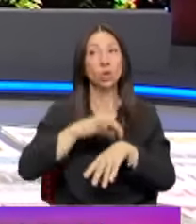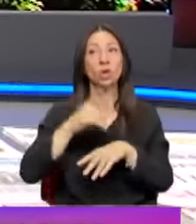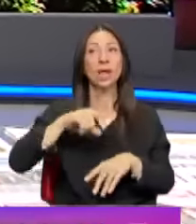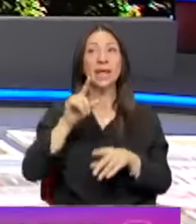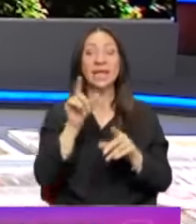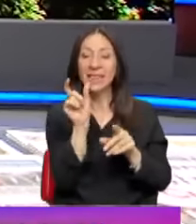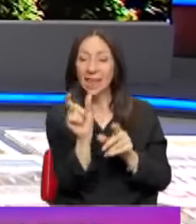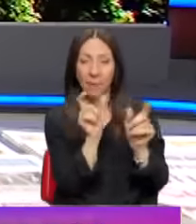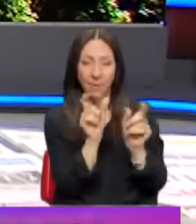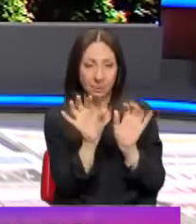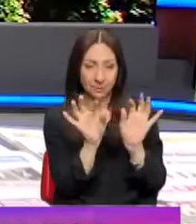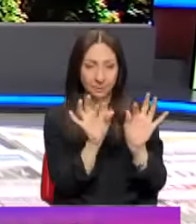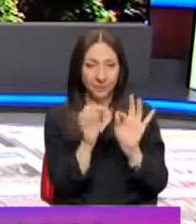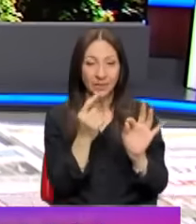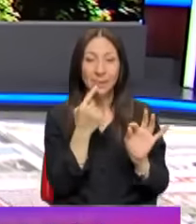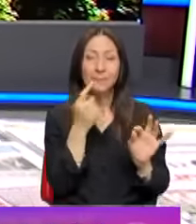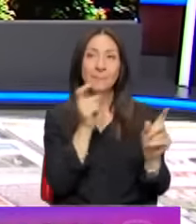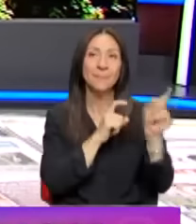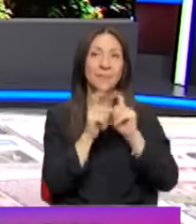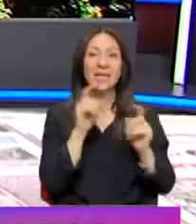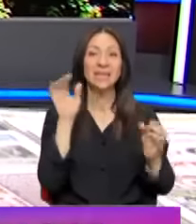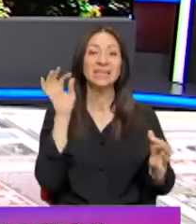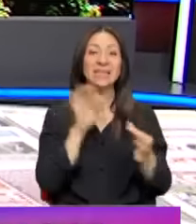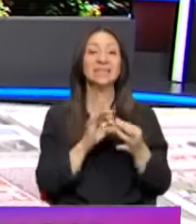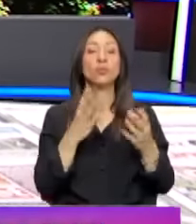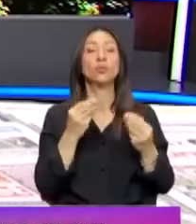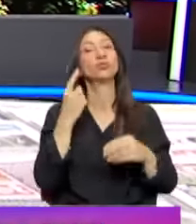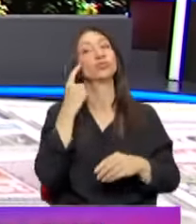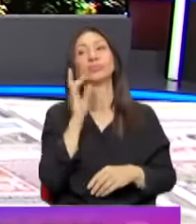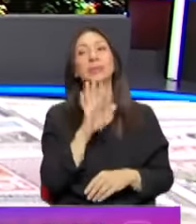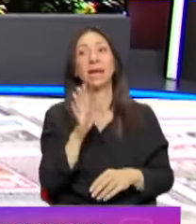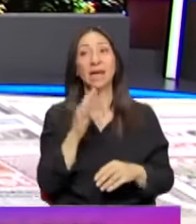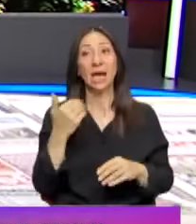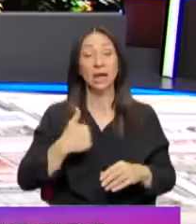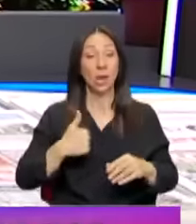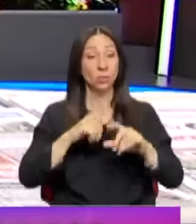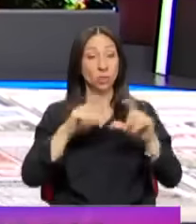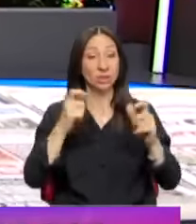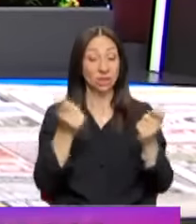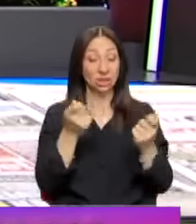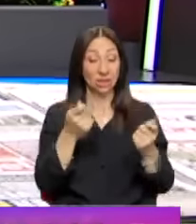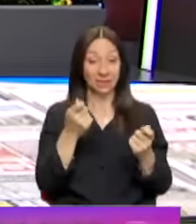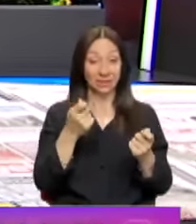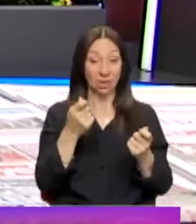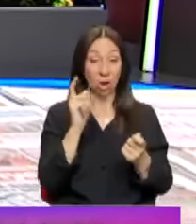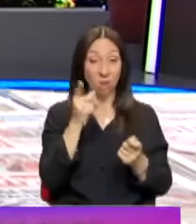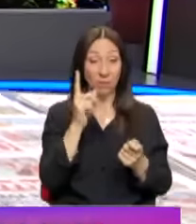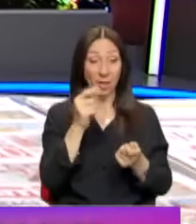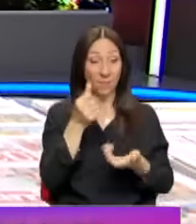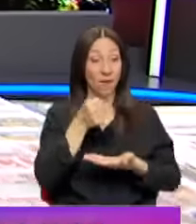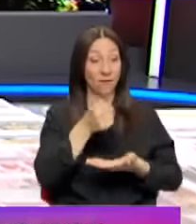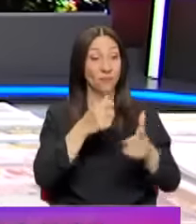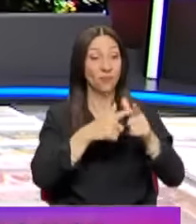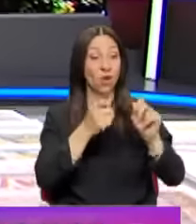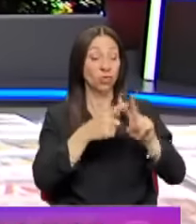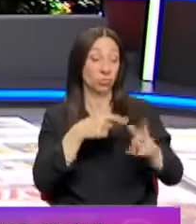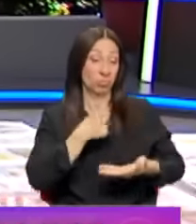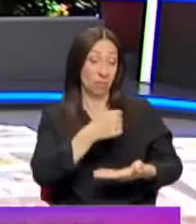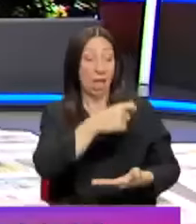kelime seçimlerini, dil sürçmelerini tesadüf bulmazlar. Yani kamuda çalışan öğretmenleri fonladığını düşünen bakan,